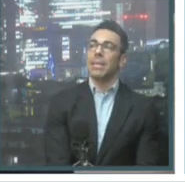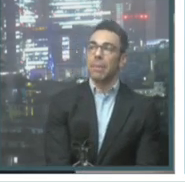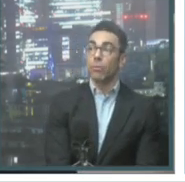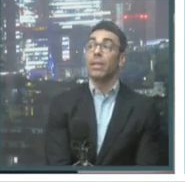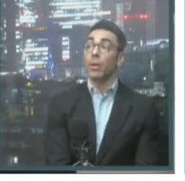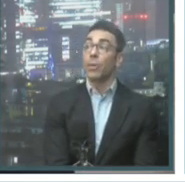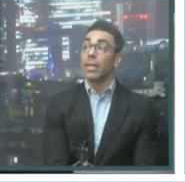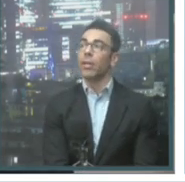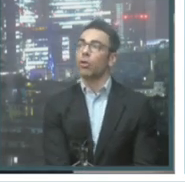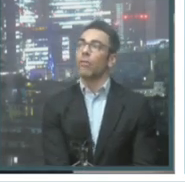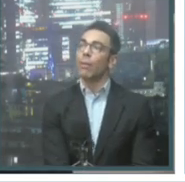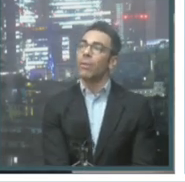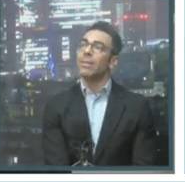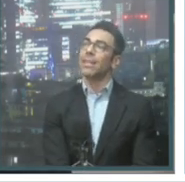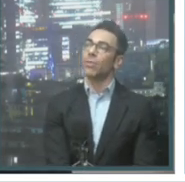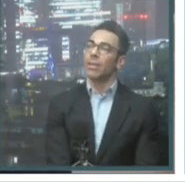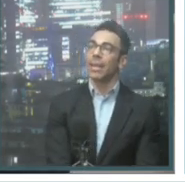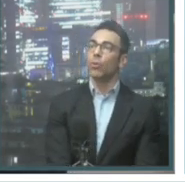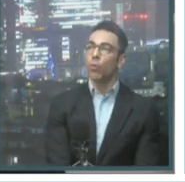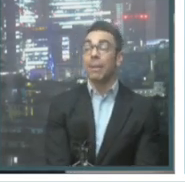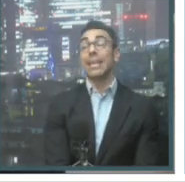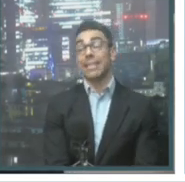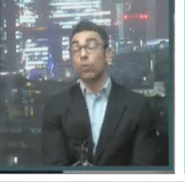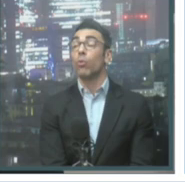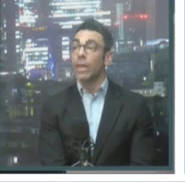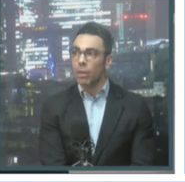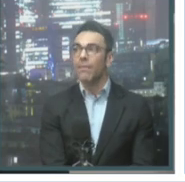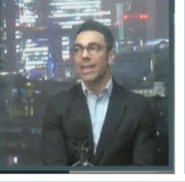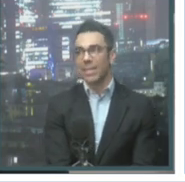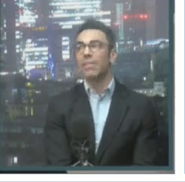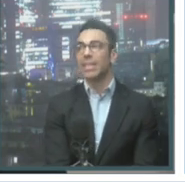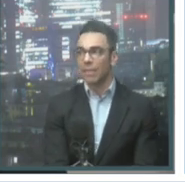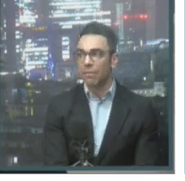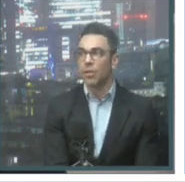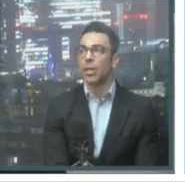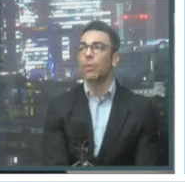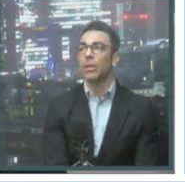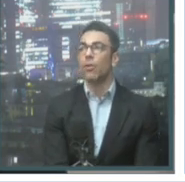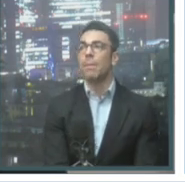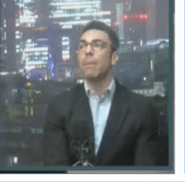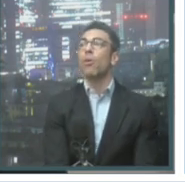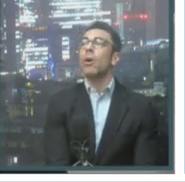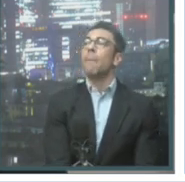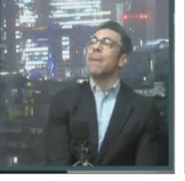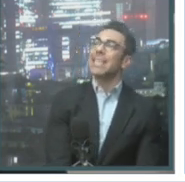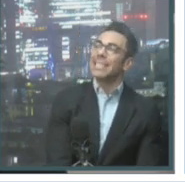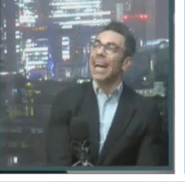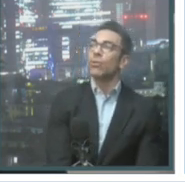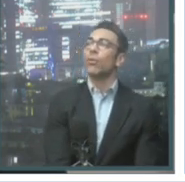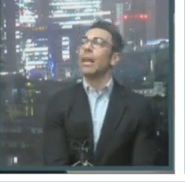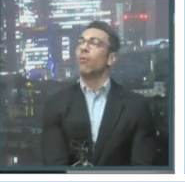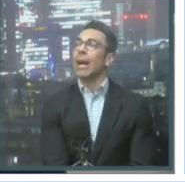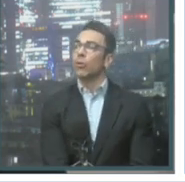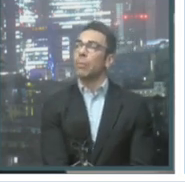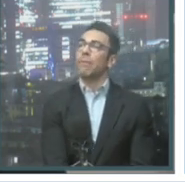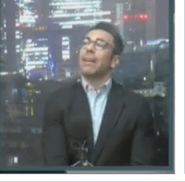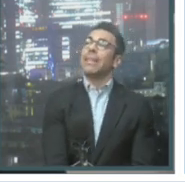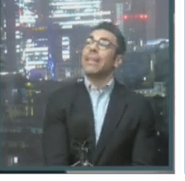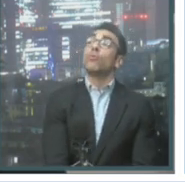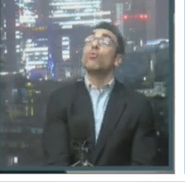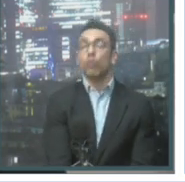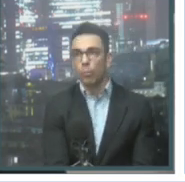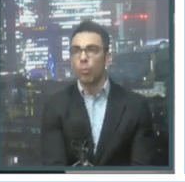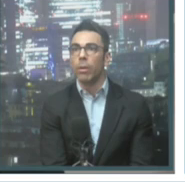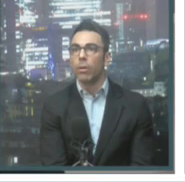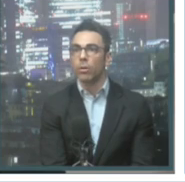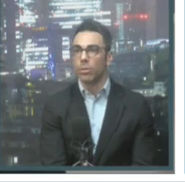potrebbe essere per gli utenti quindi trovare un interazione tra le due perché essendo due lingue diversi diventa difficile anche di noi abbiamo pensato e lavorato per far ridere